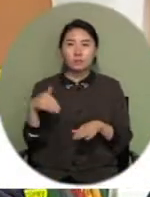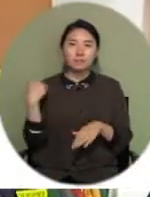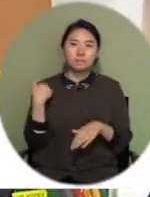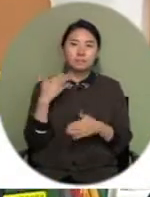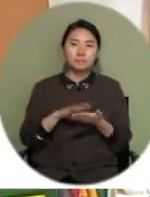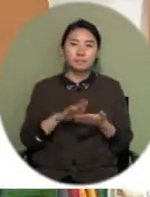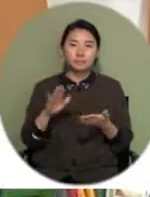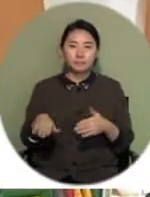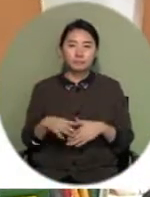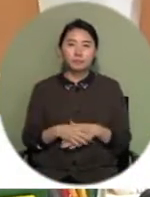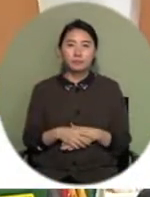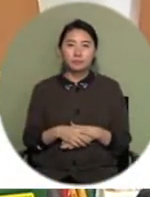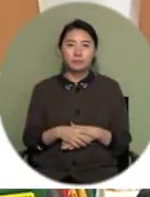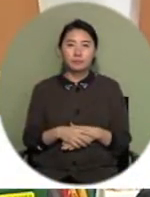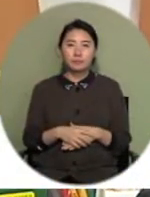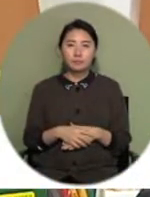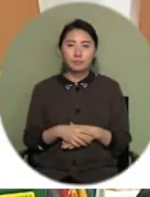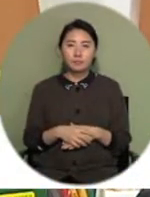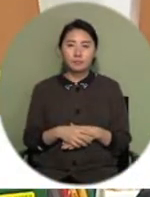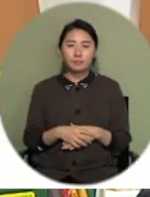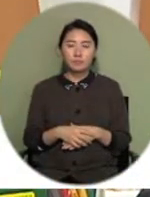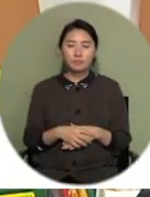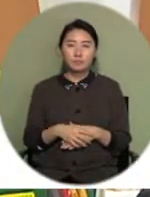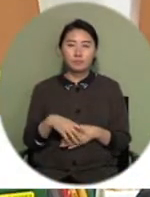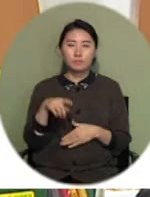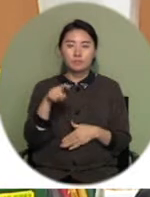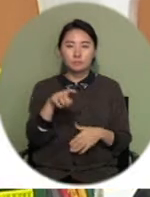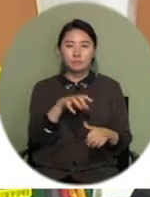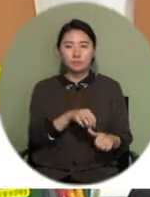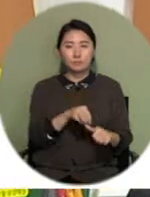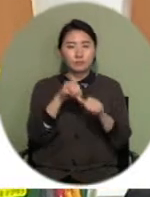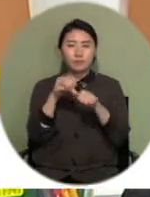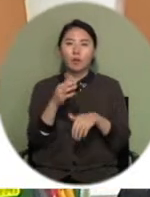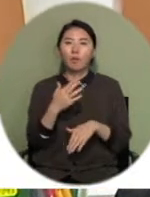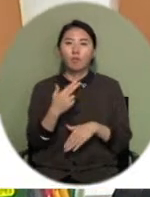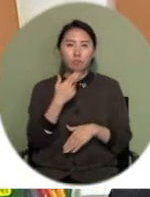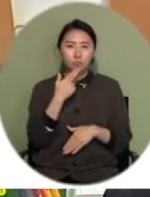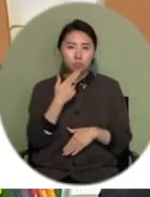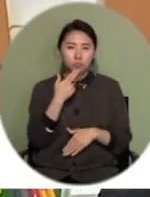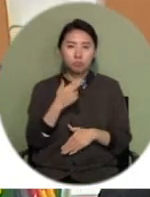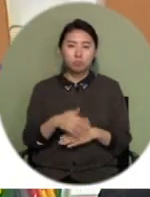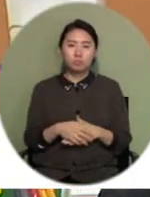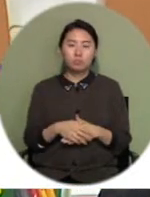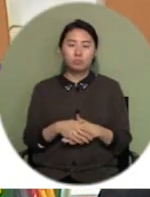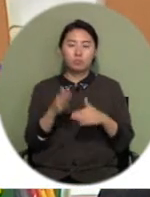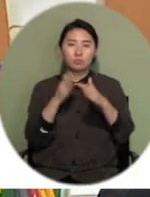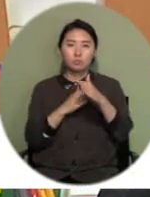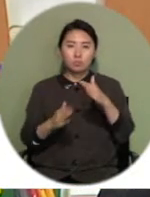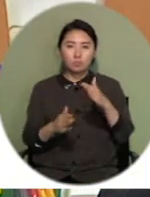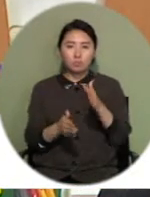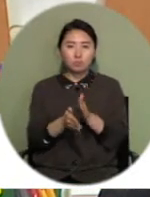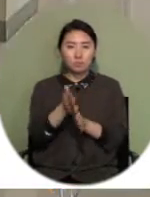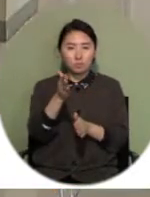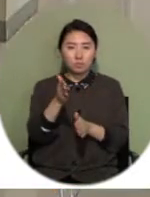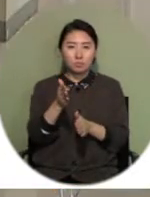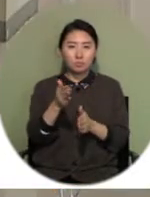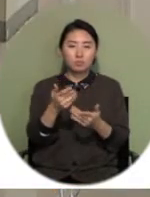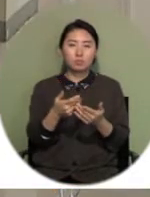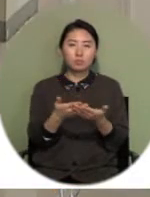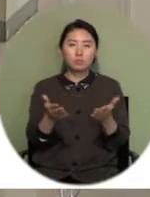잖아요 예 근데 그거는 이상 할 수도 없고요 지금 우리도 공기가 아닌데